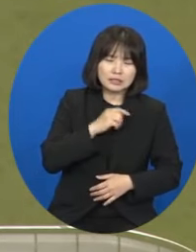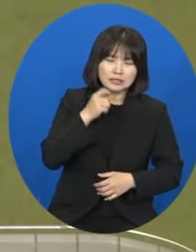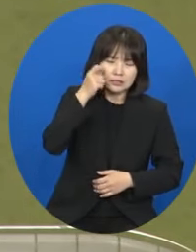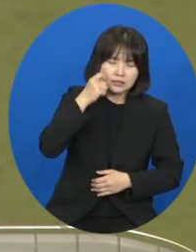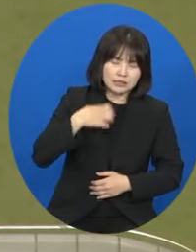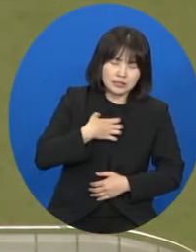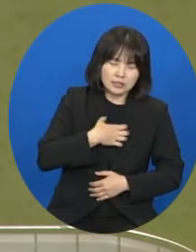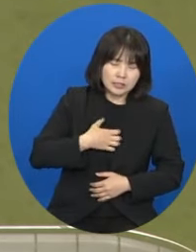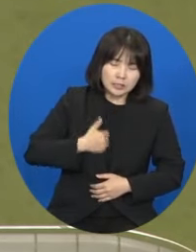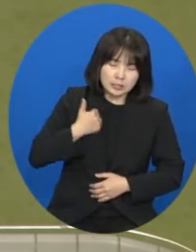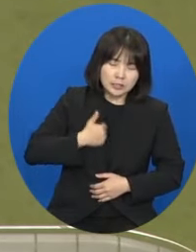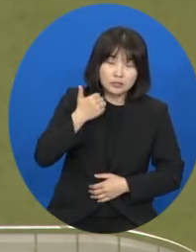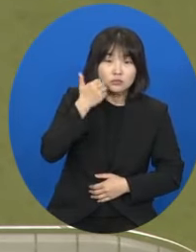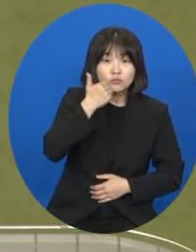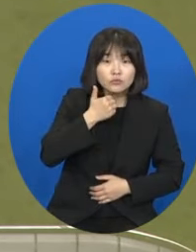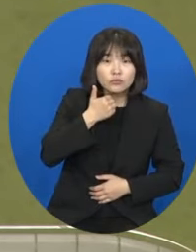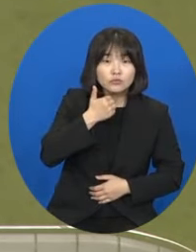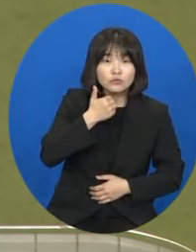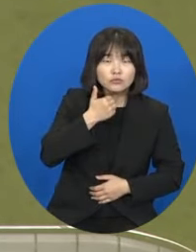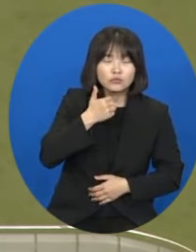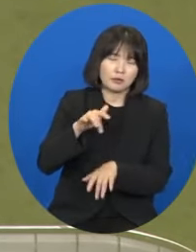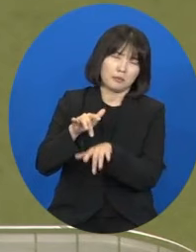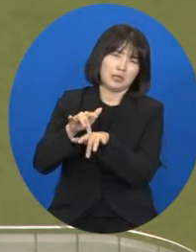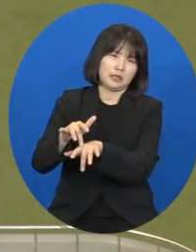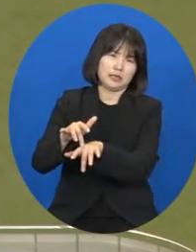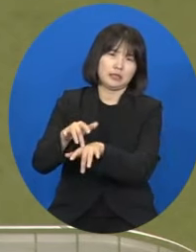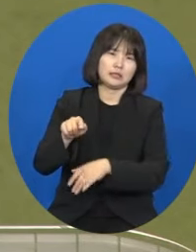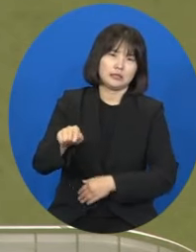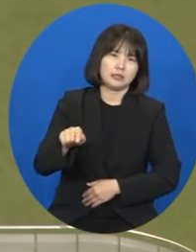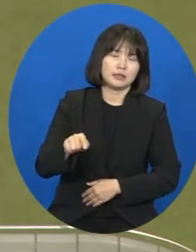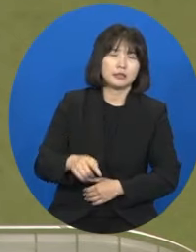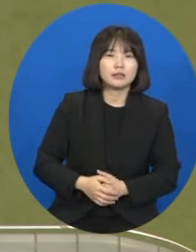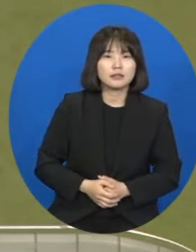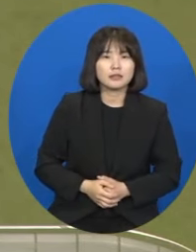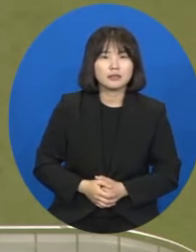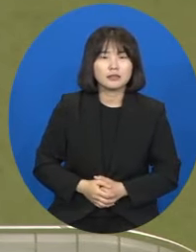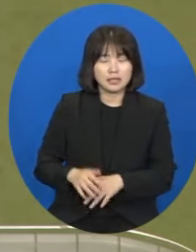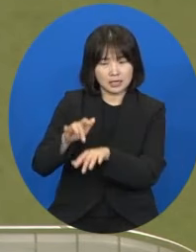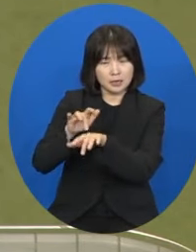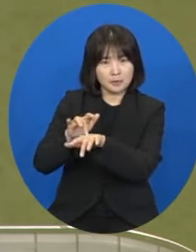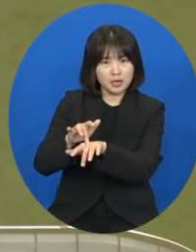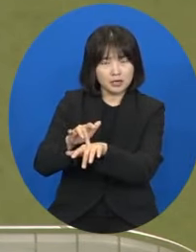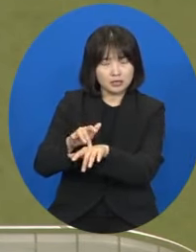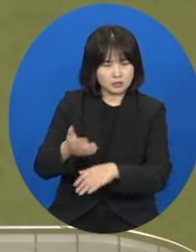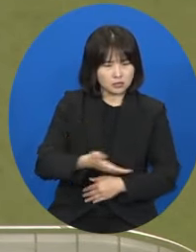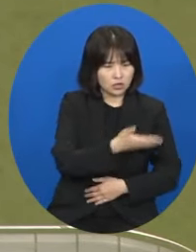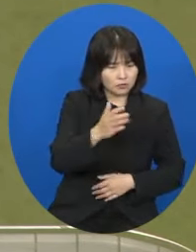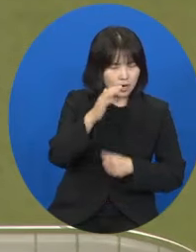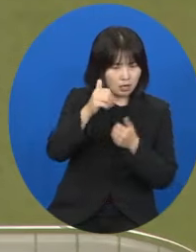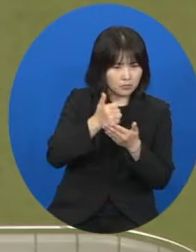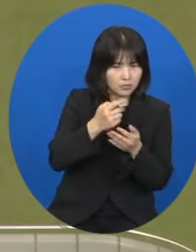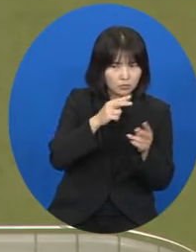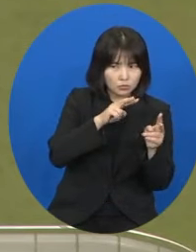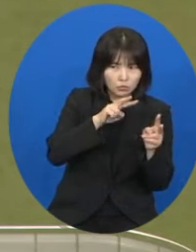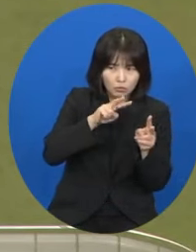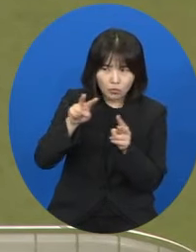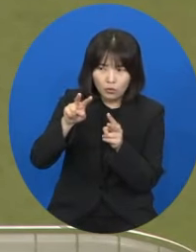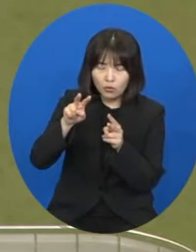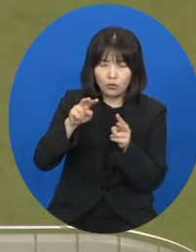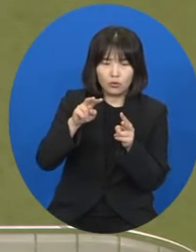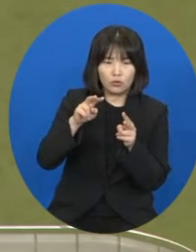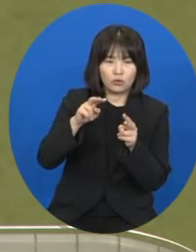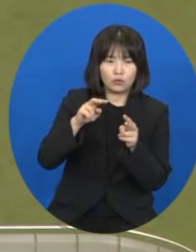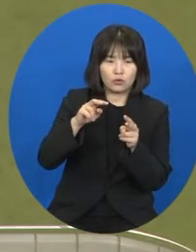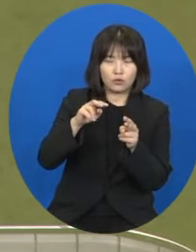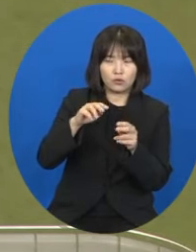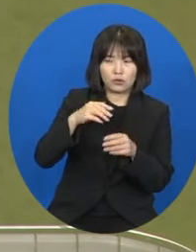가장 화가 날까요? 바로 마귀입니다. 마귀는 여러분들이 이렇게 하나님께로 돌아가려고만 하면 여러분들이 돌아가지